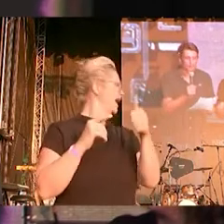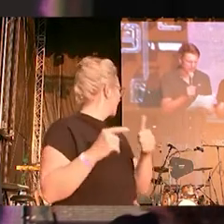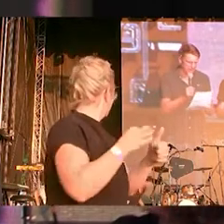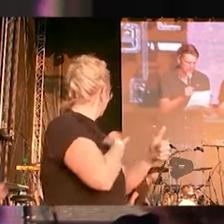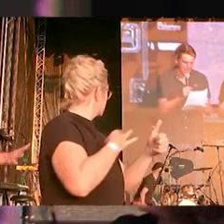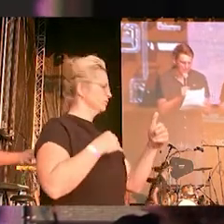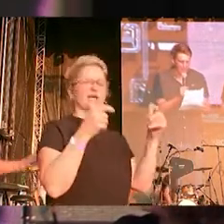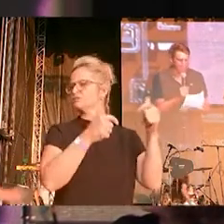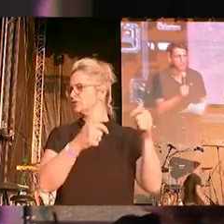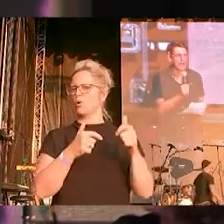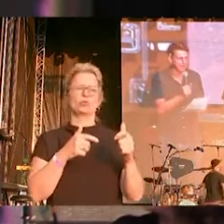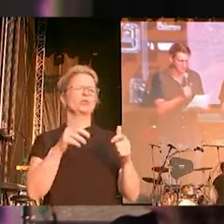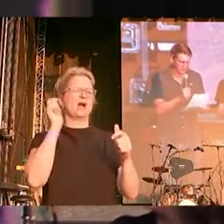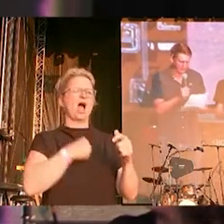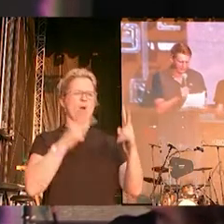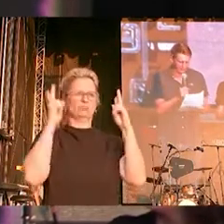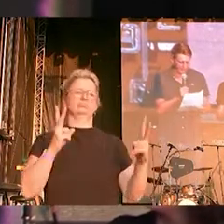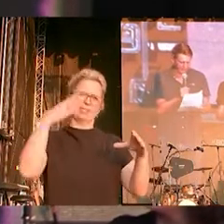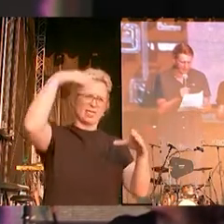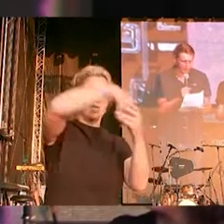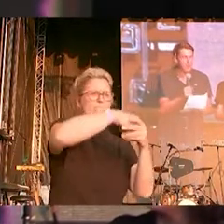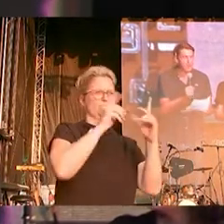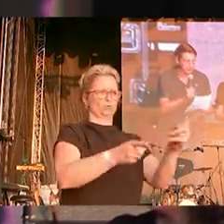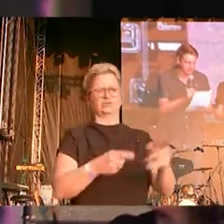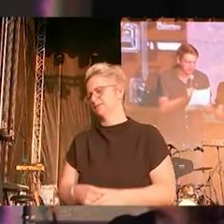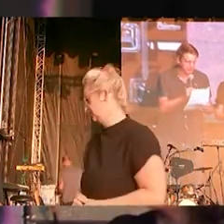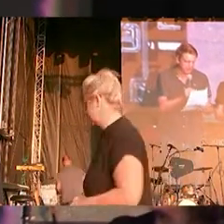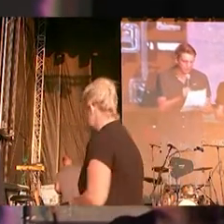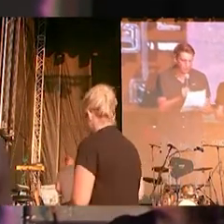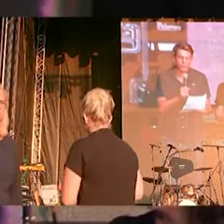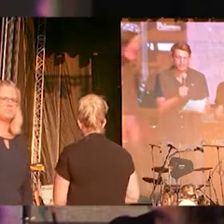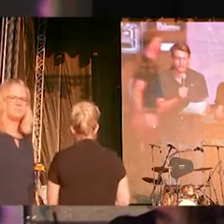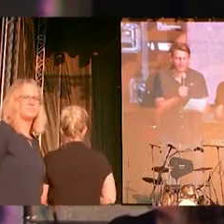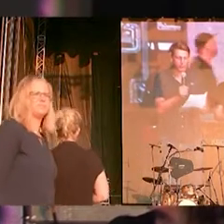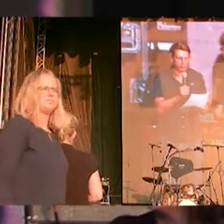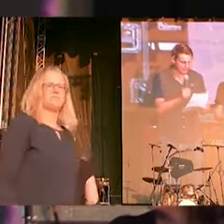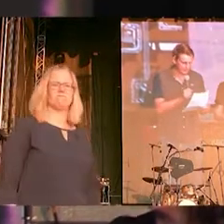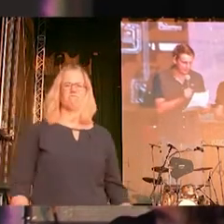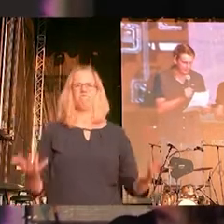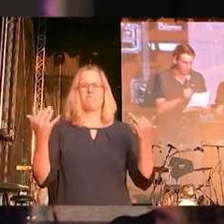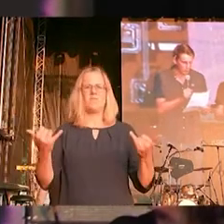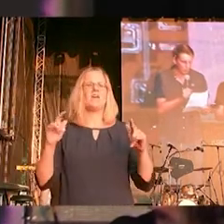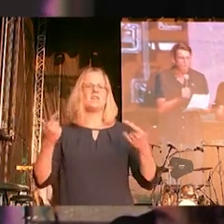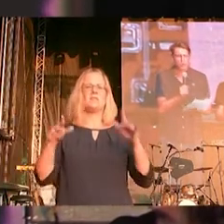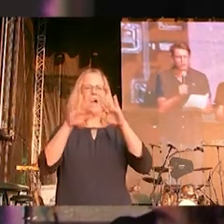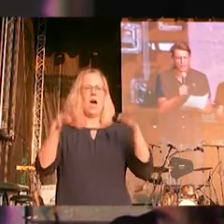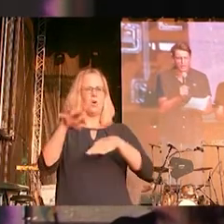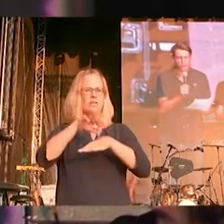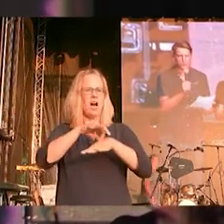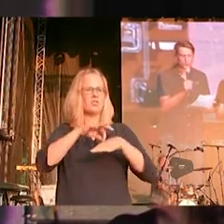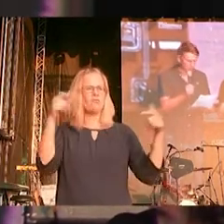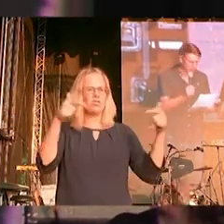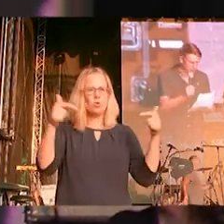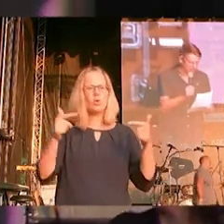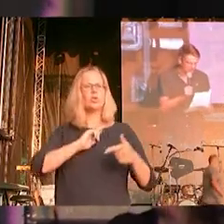und Gemeinwesenarbeit unter einem Dach stattfinden. Zum einen gibt es hier hausärztliche Versorgung, sozial-